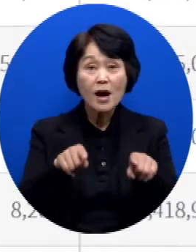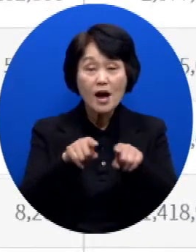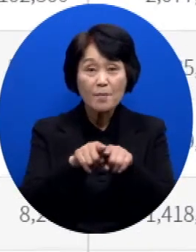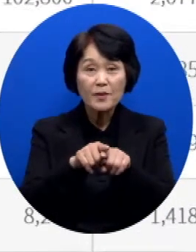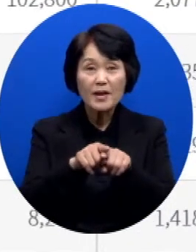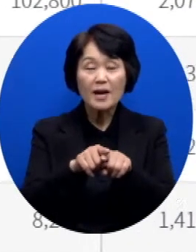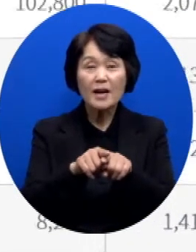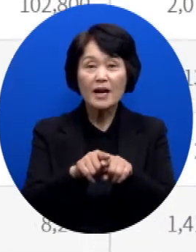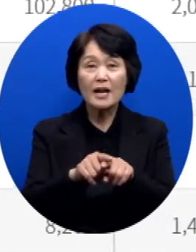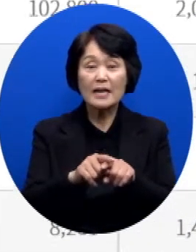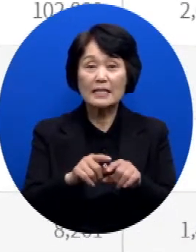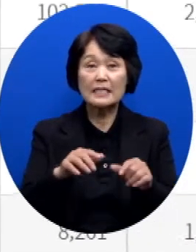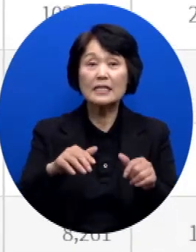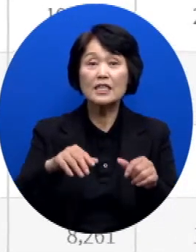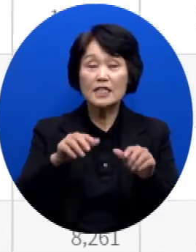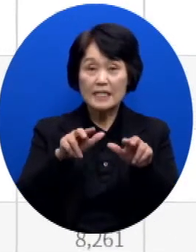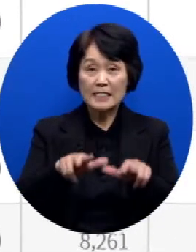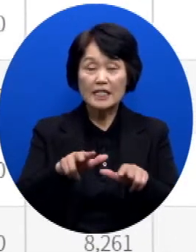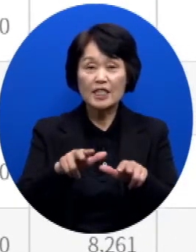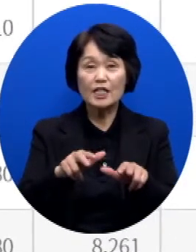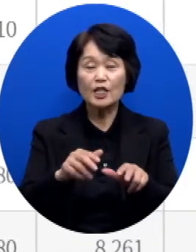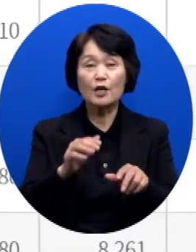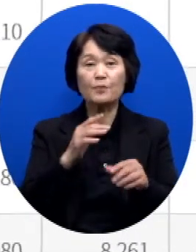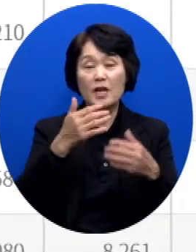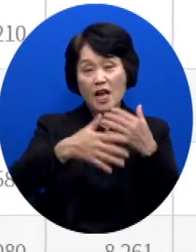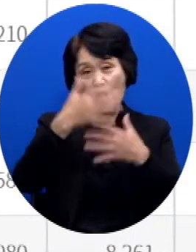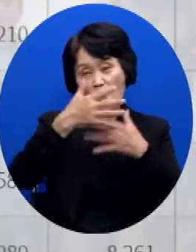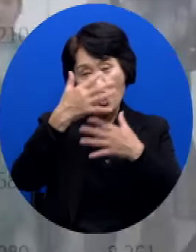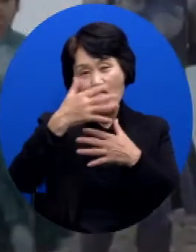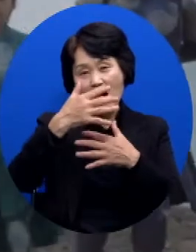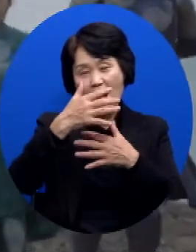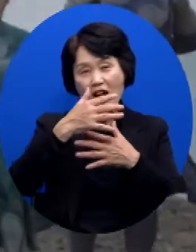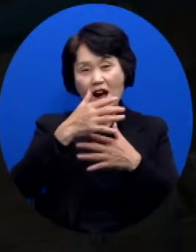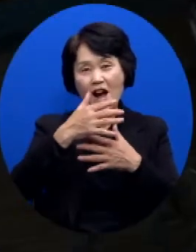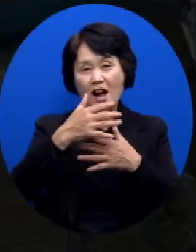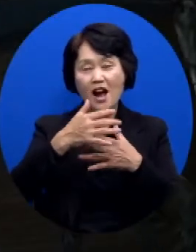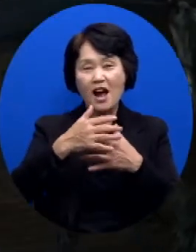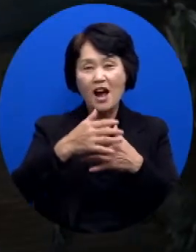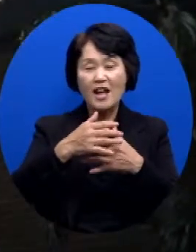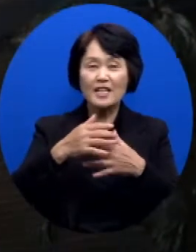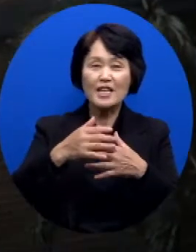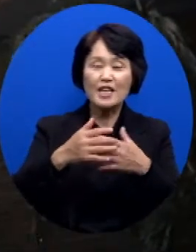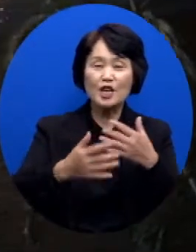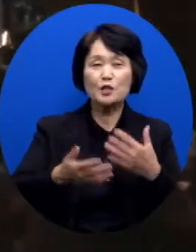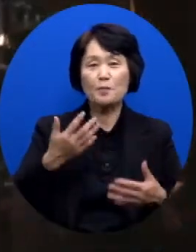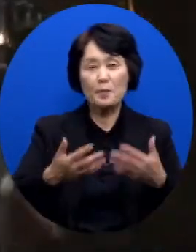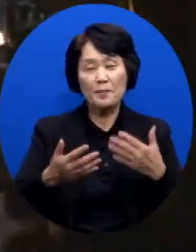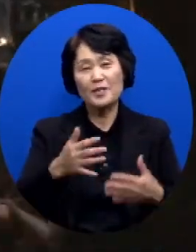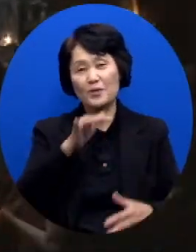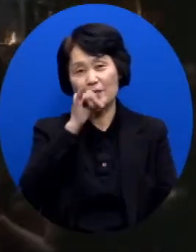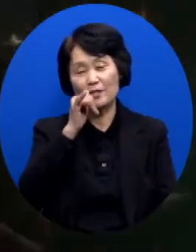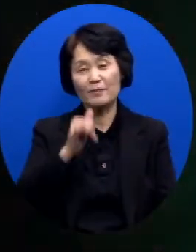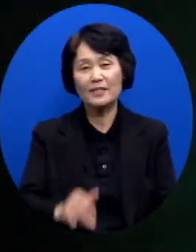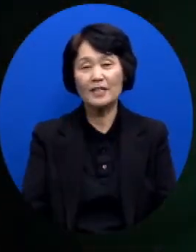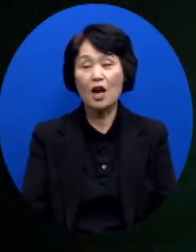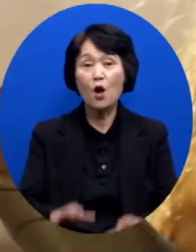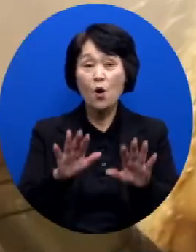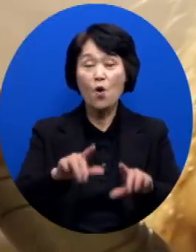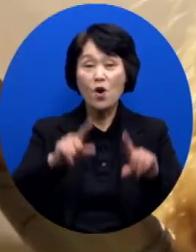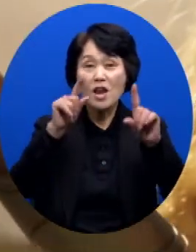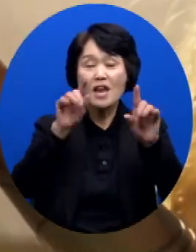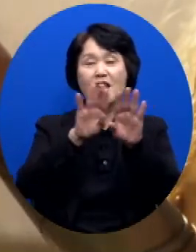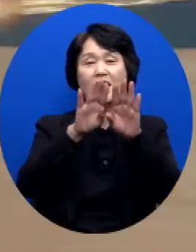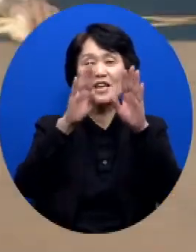마블의 히어로물 이터널스는 개봉 첫 주만에 161만 관객을 동원하면서 올해 개봉한 영화